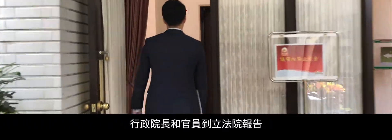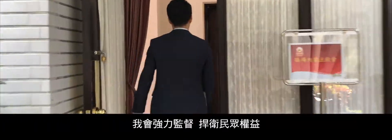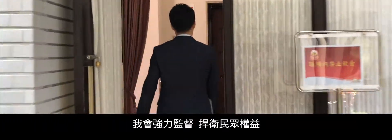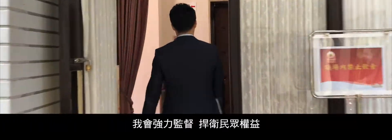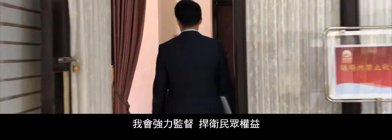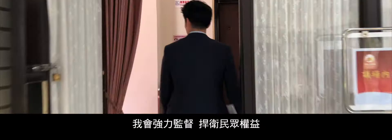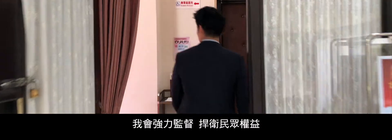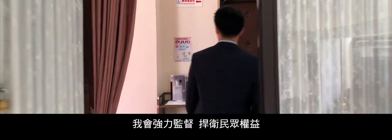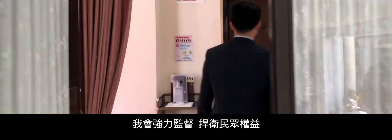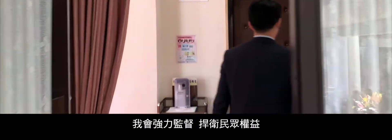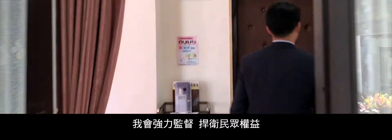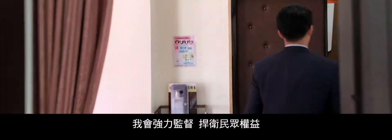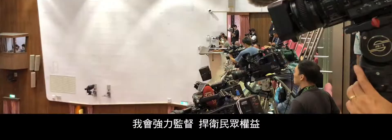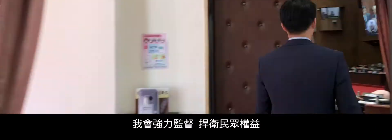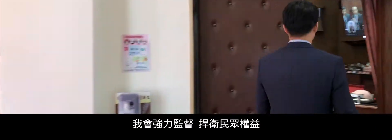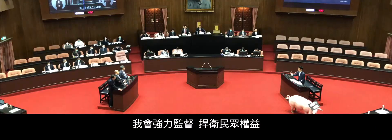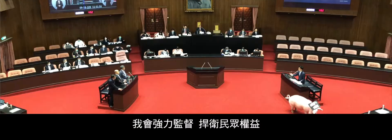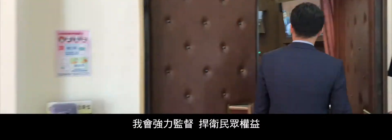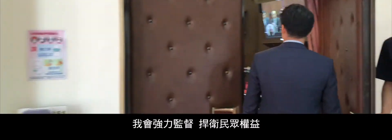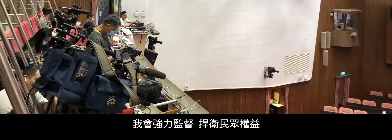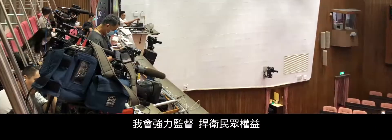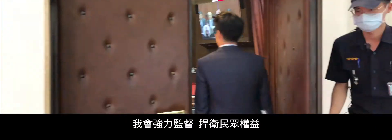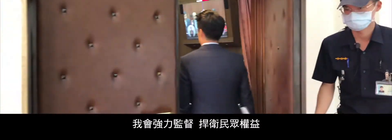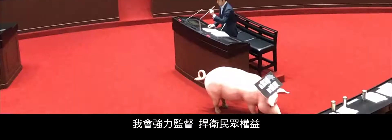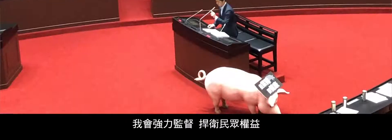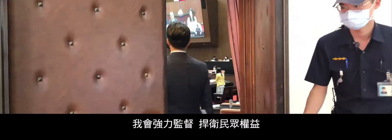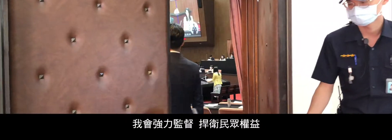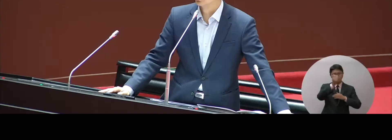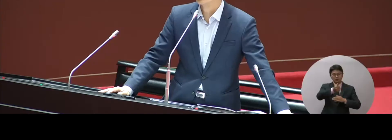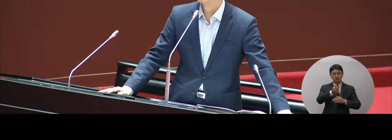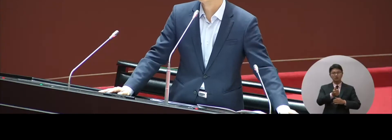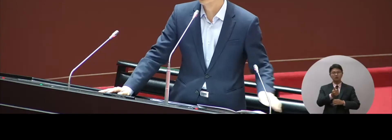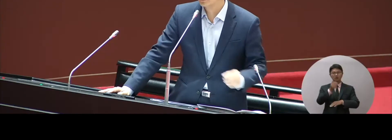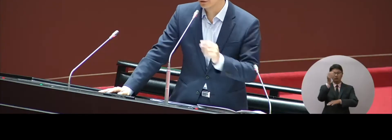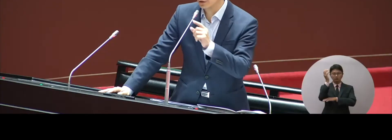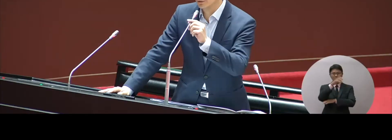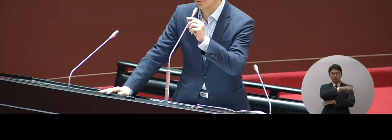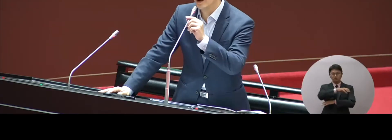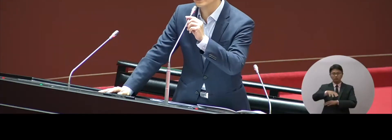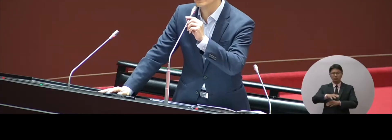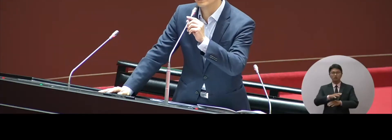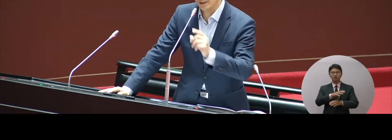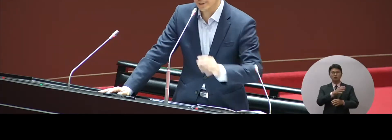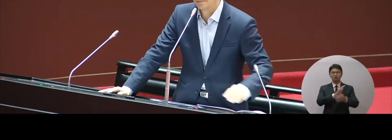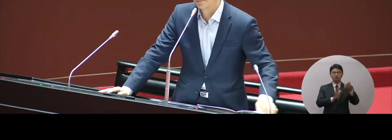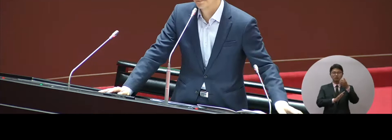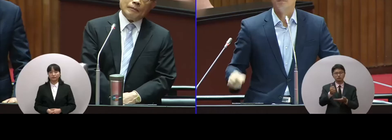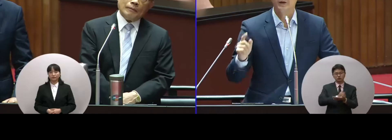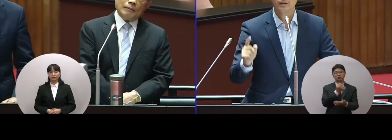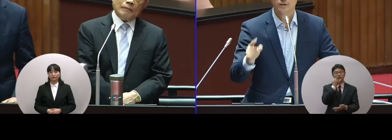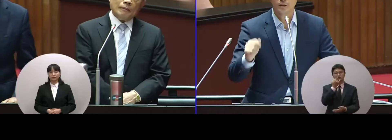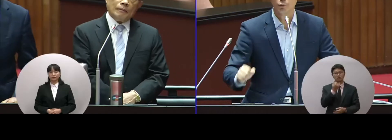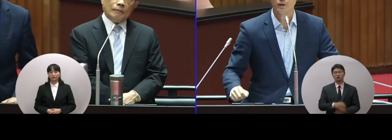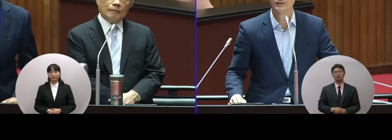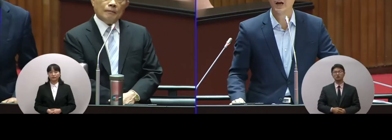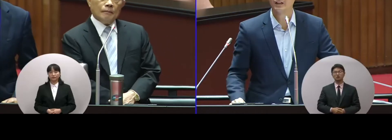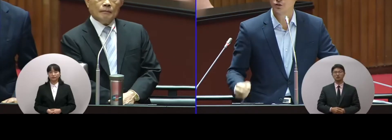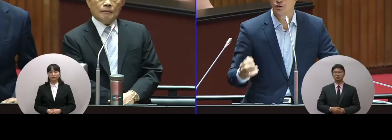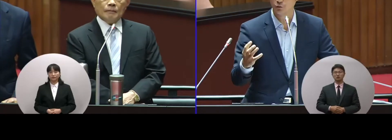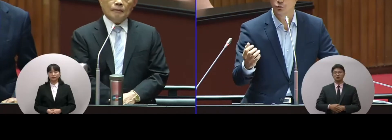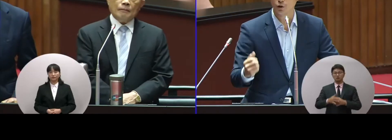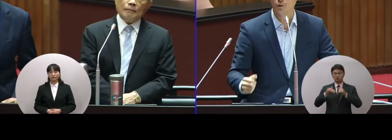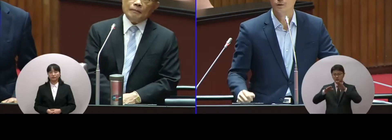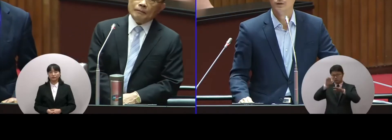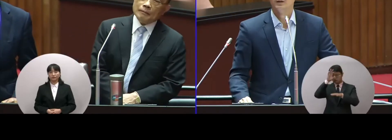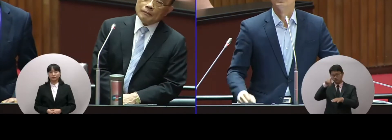告，我会强力监督，捍卫民众权益。 都说因为时空环境的改变，明知国人大